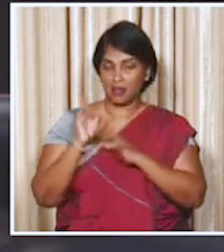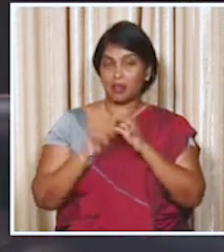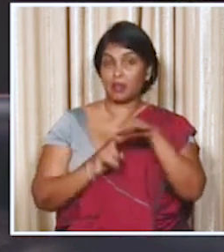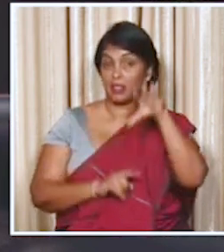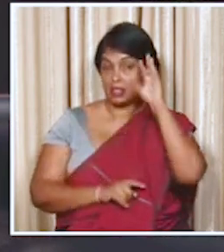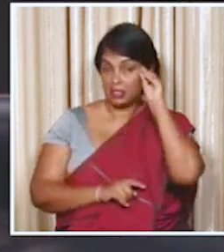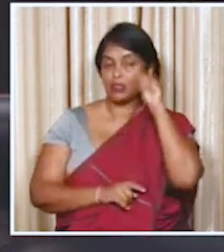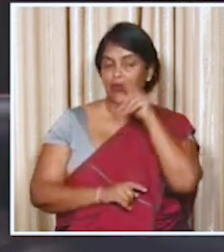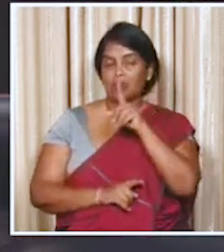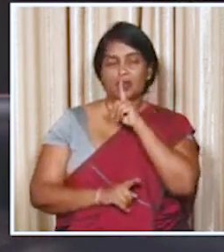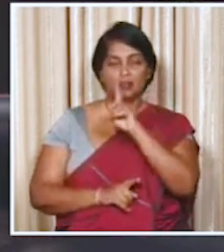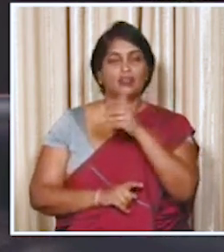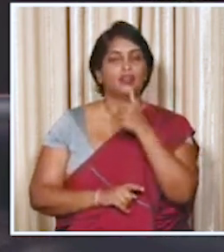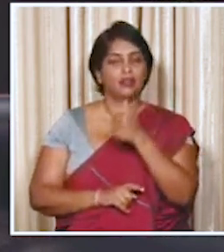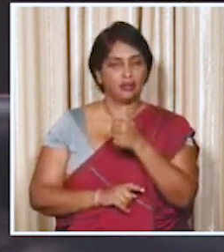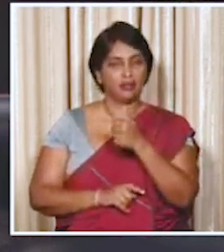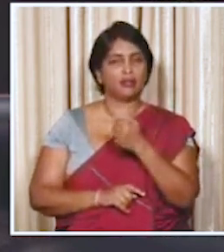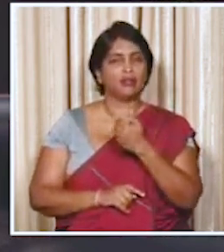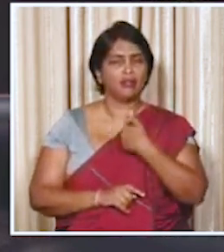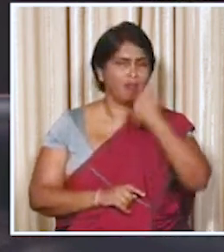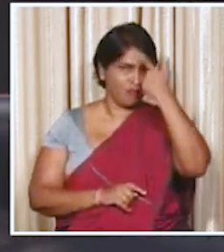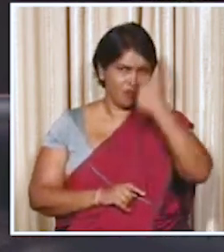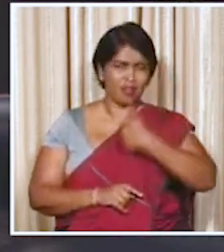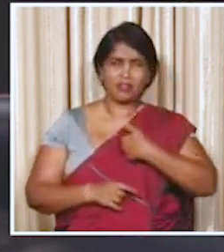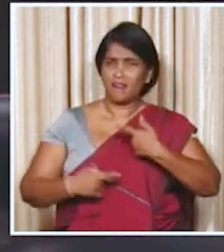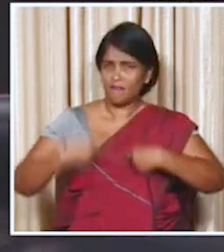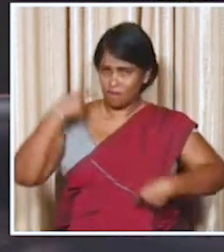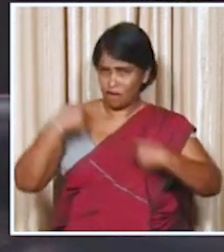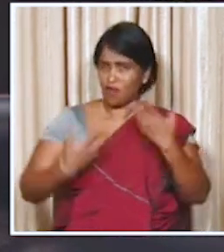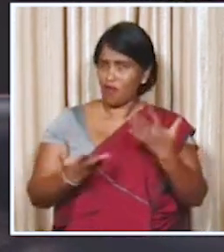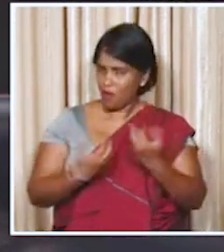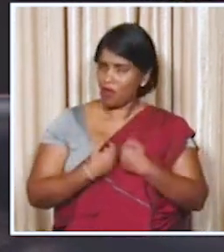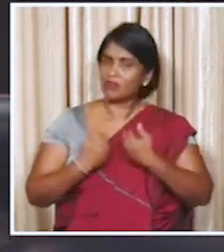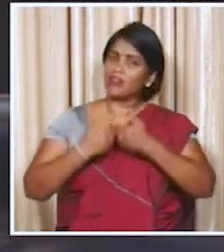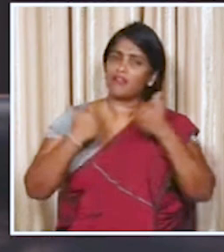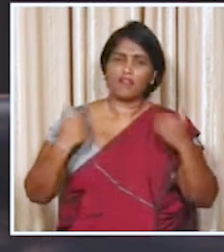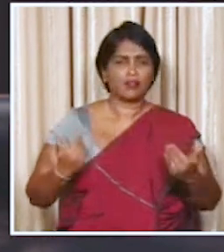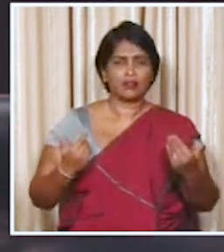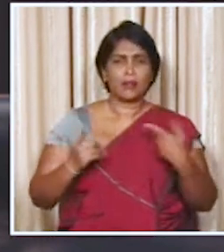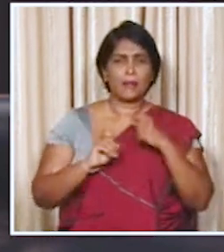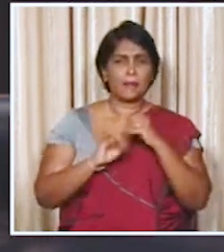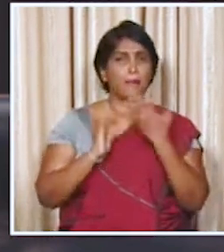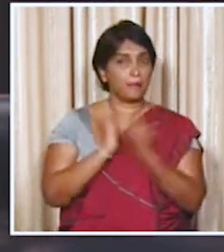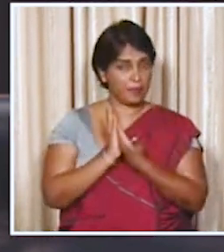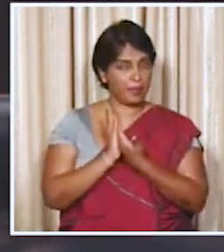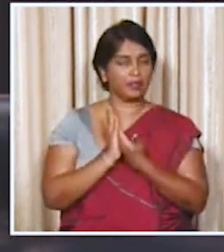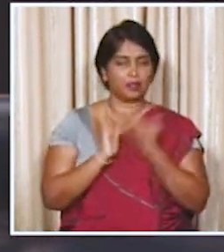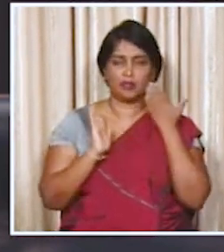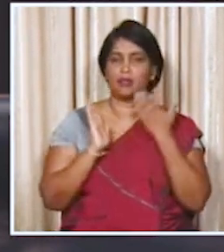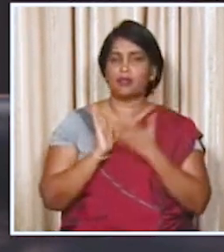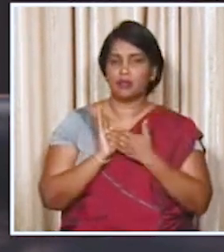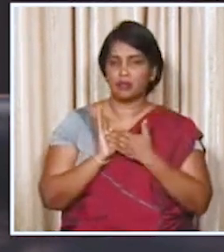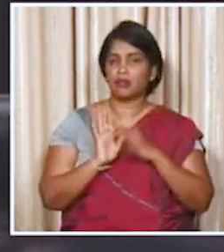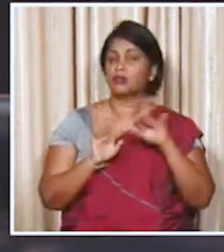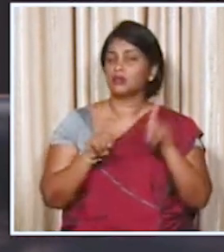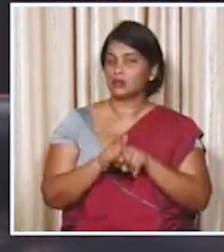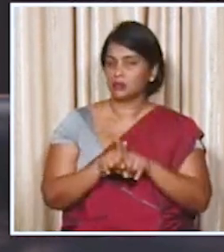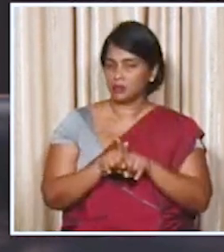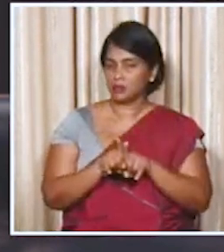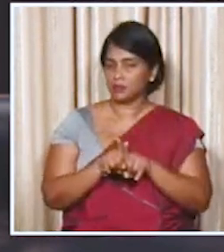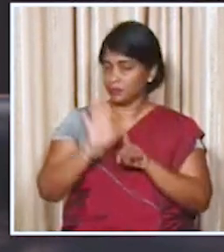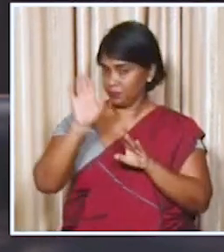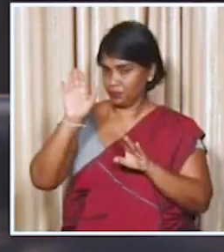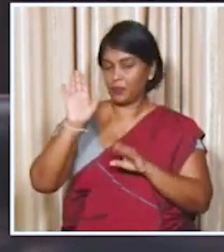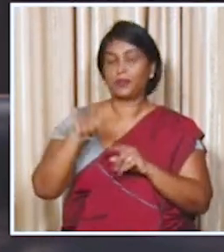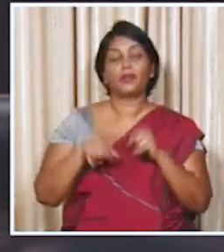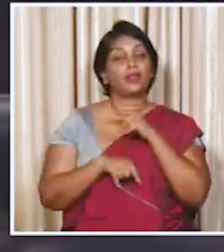දැනගෙන කතා කරොත් හොඳයි කියලා හිතනවා. අපි ගැන විවාදයක් ඕන නම් ඒක අපි වෙනම කරමු. අපේ ප්‍රතිපත්තිය ගැන තප්පරයක් ඉන්න. සහ